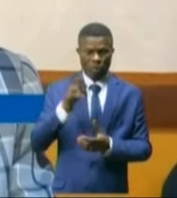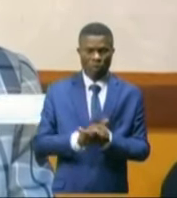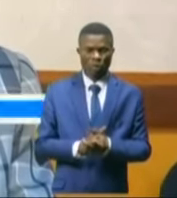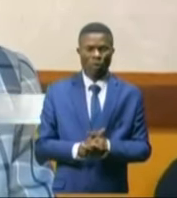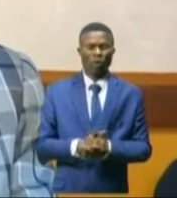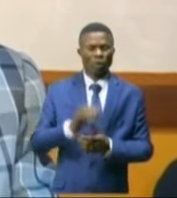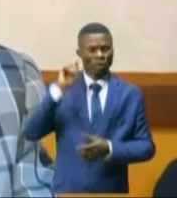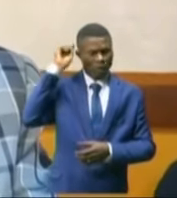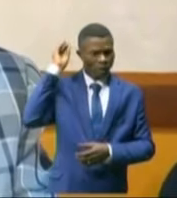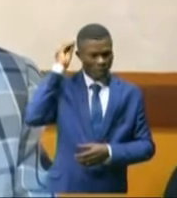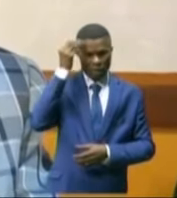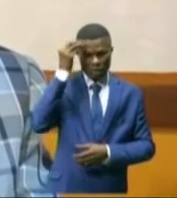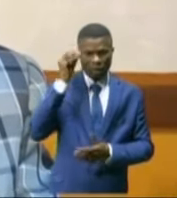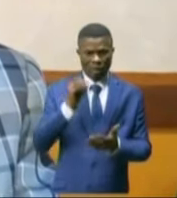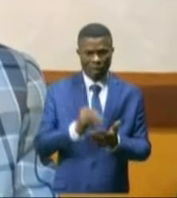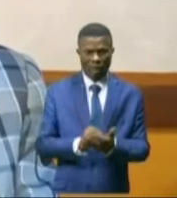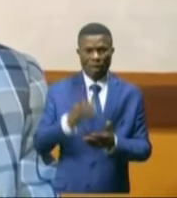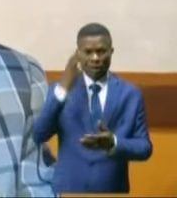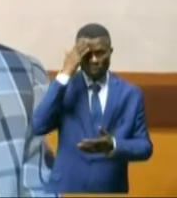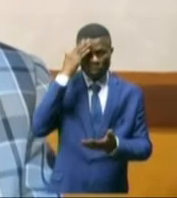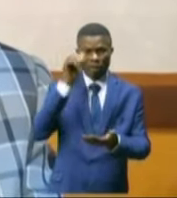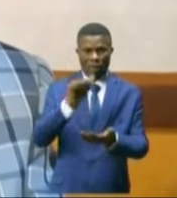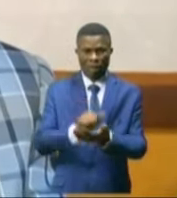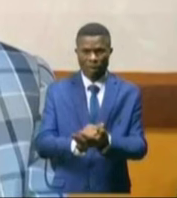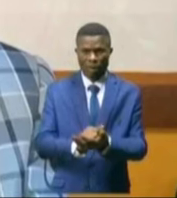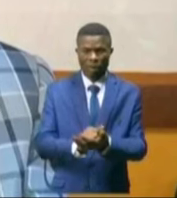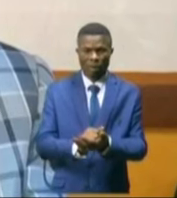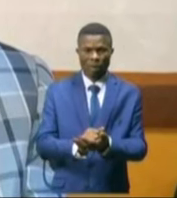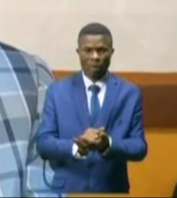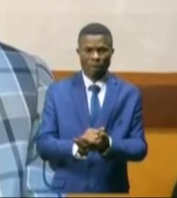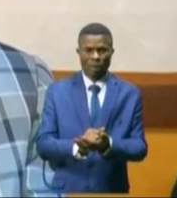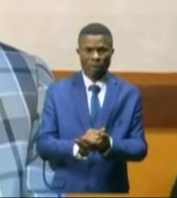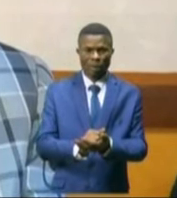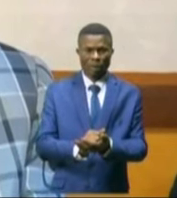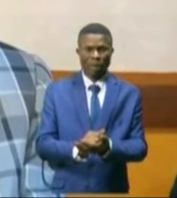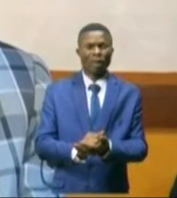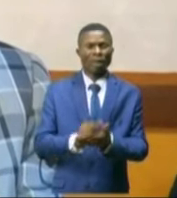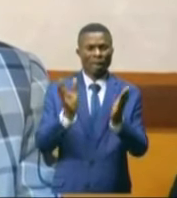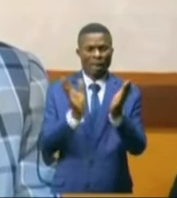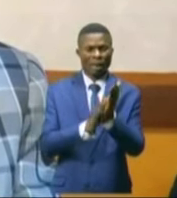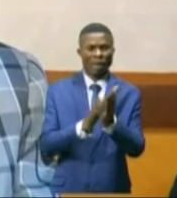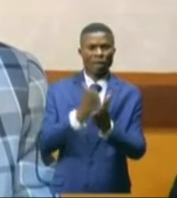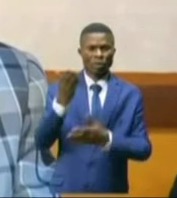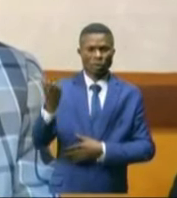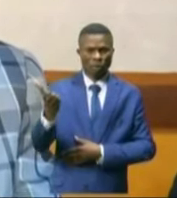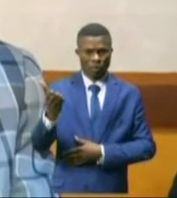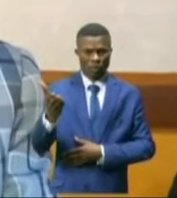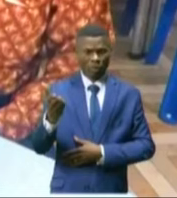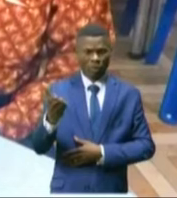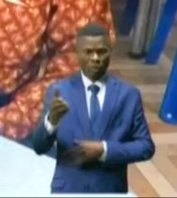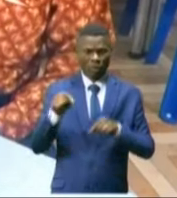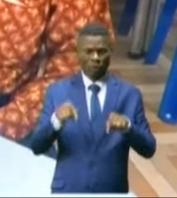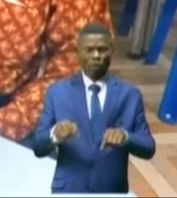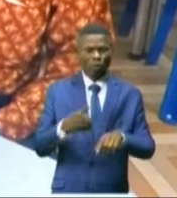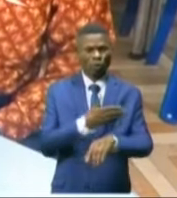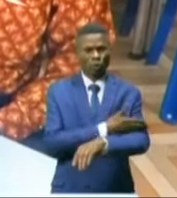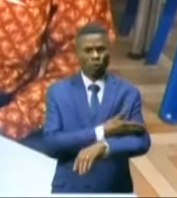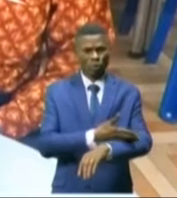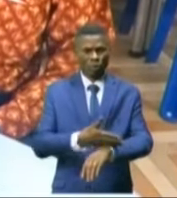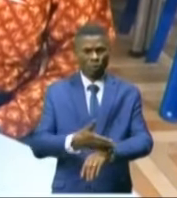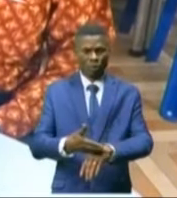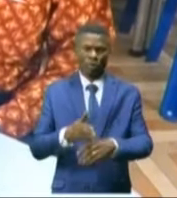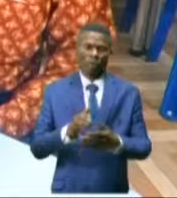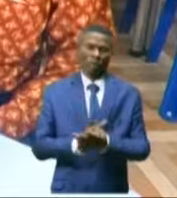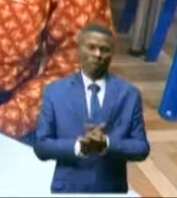encore. Parce que la quasi-totalité de ce bâtiment, collège aujourd'hui, est